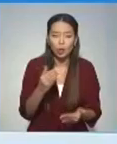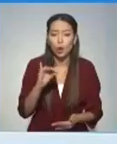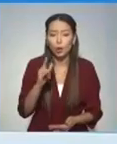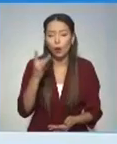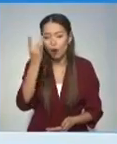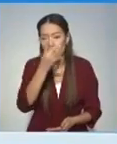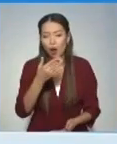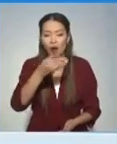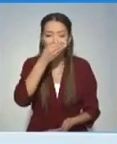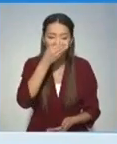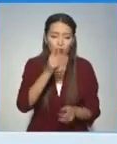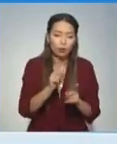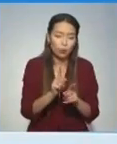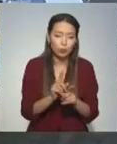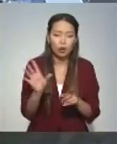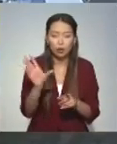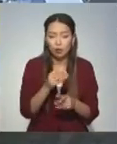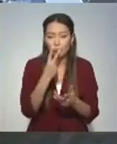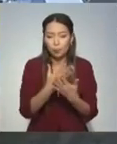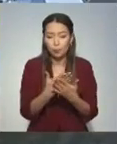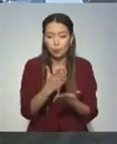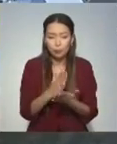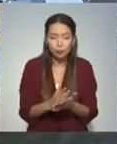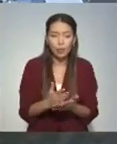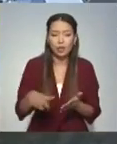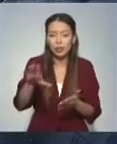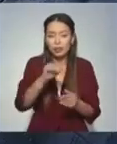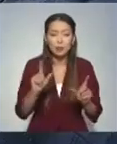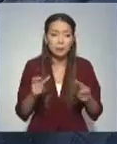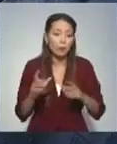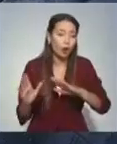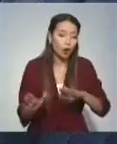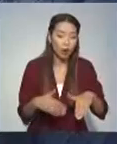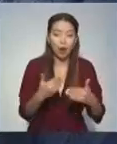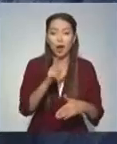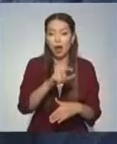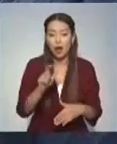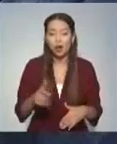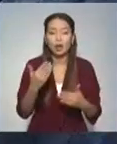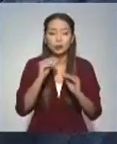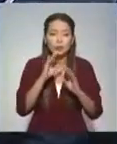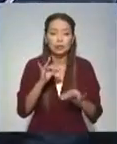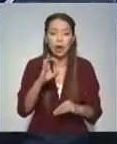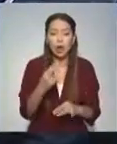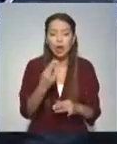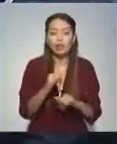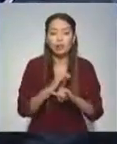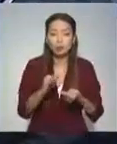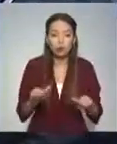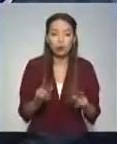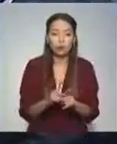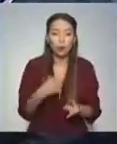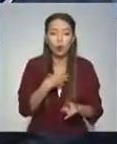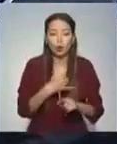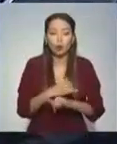Африка, Ауғанстан мысал бола алады. Дін басшылары елорда төрінде пандемиядан кейін адамзаттың рухани және әлеуметтік дамуындағы рөлі